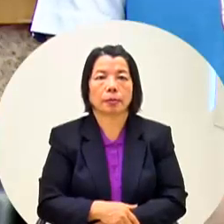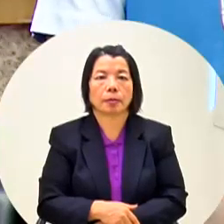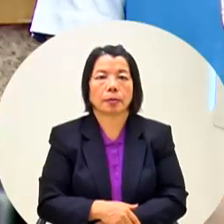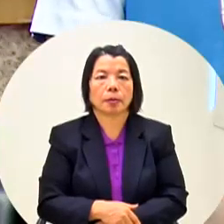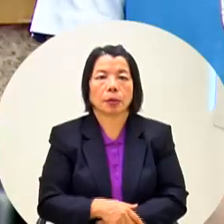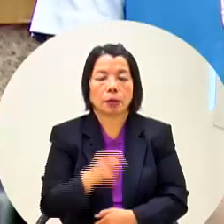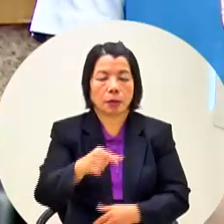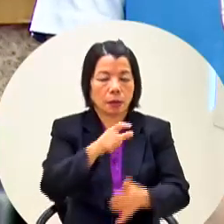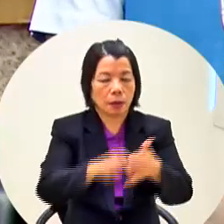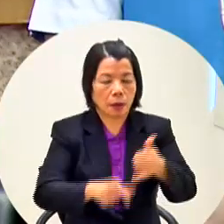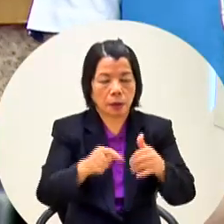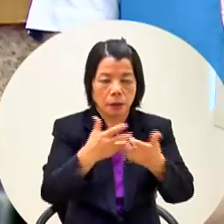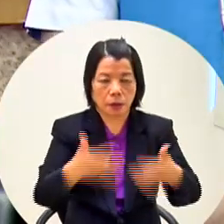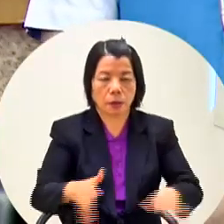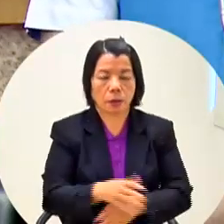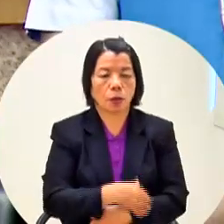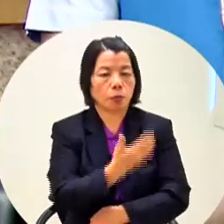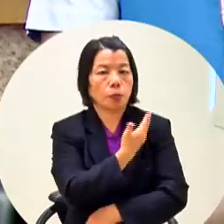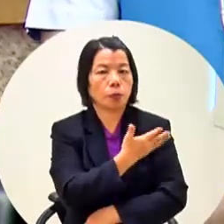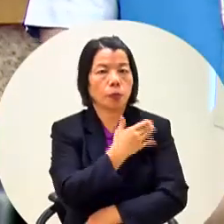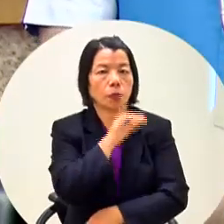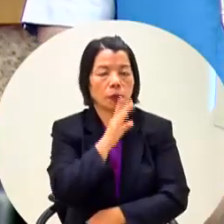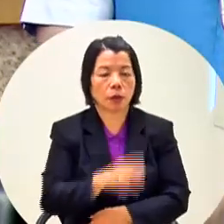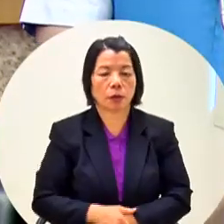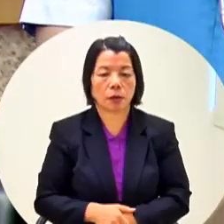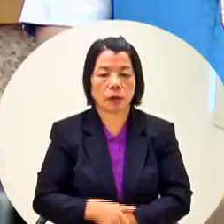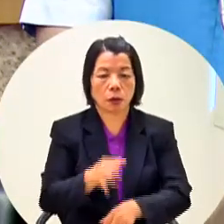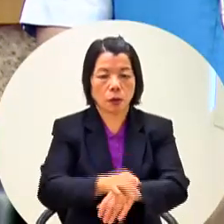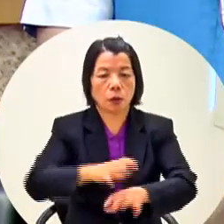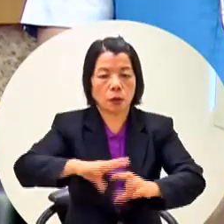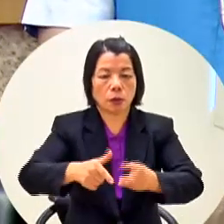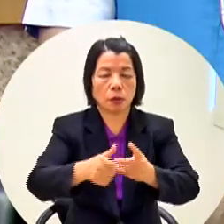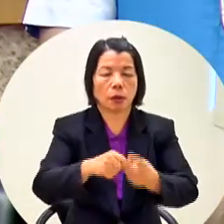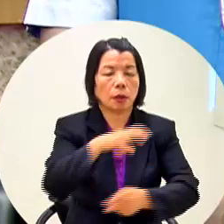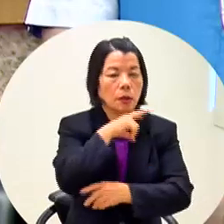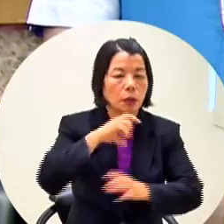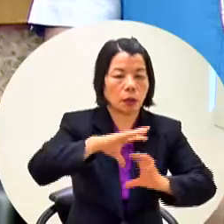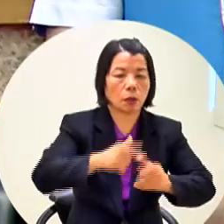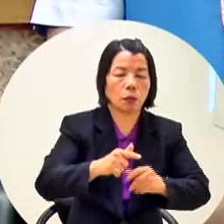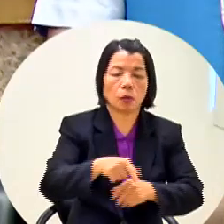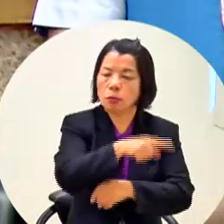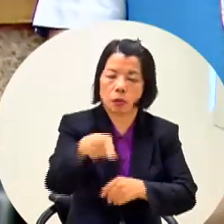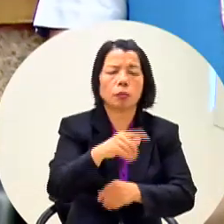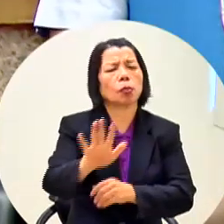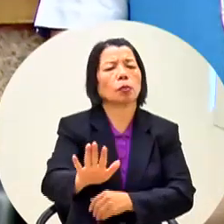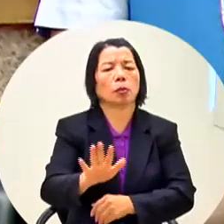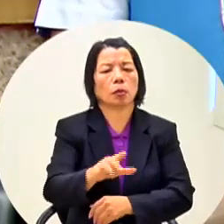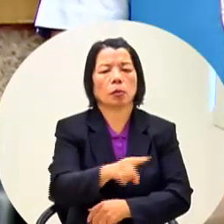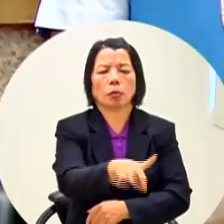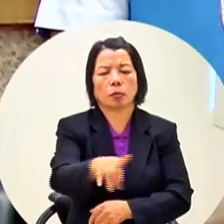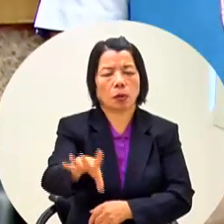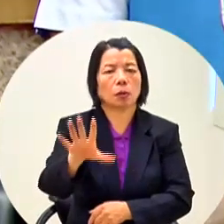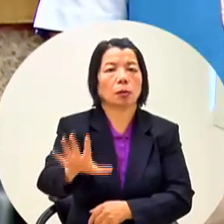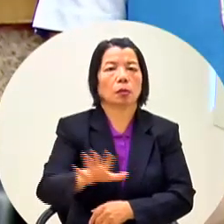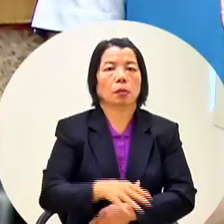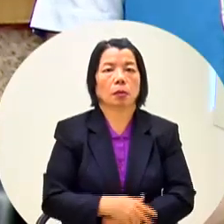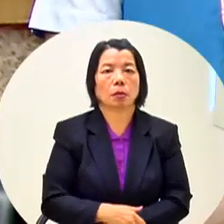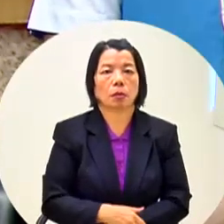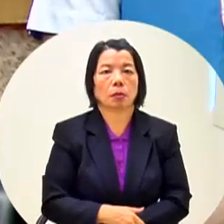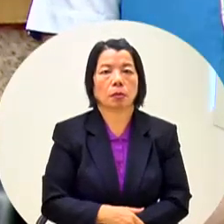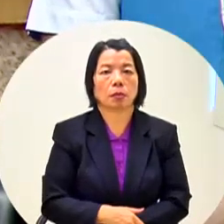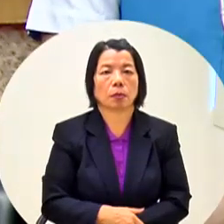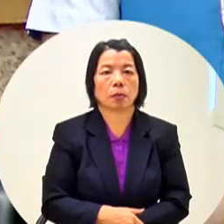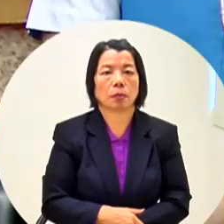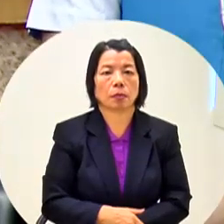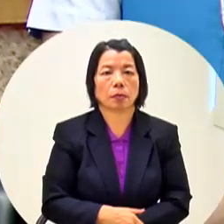想这个案例已经很多了，不管是瑞士啦、英国的 Bristol 都是已经有了，已经好几年了。那